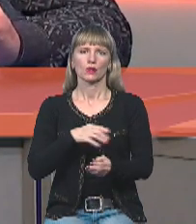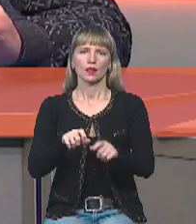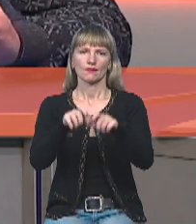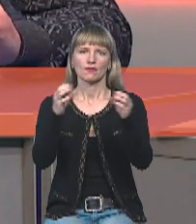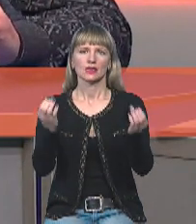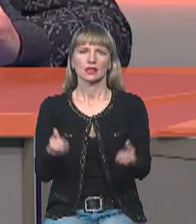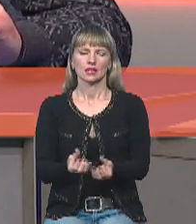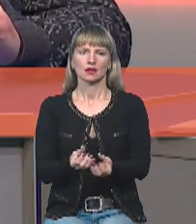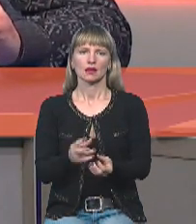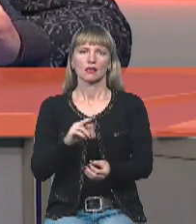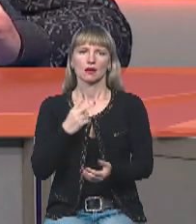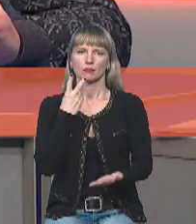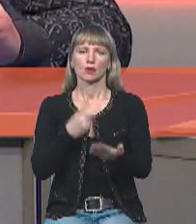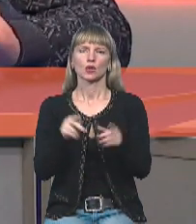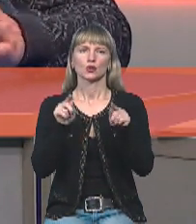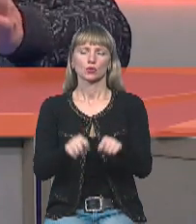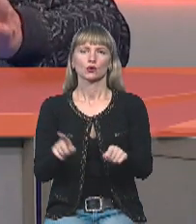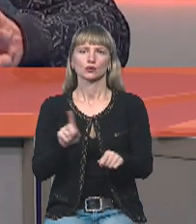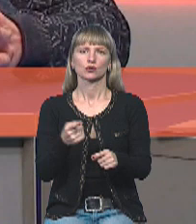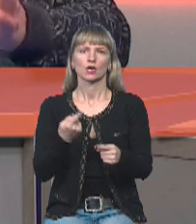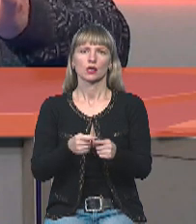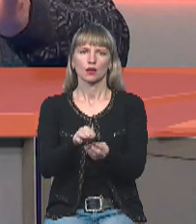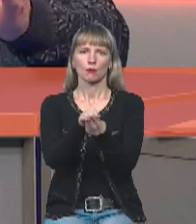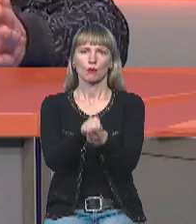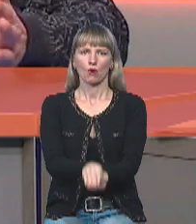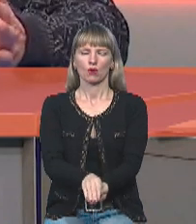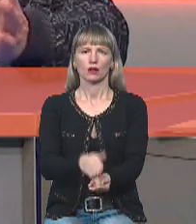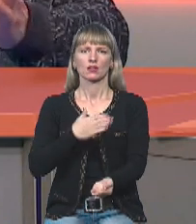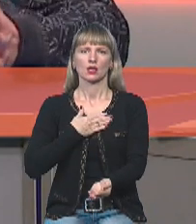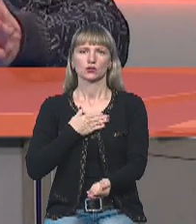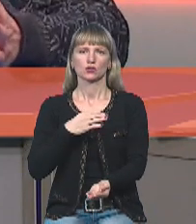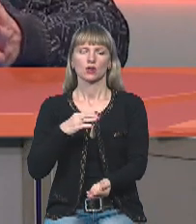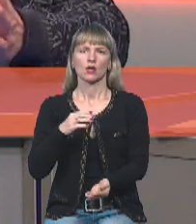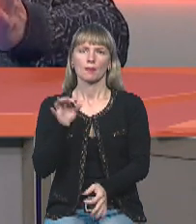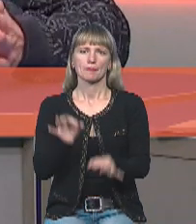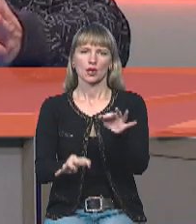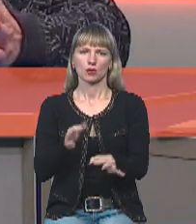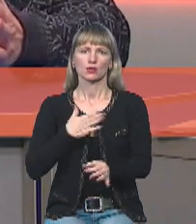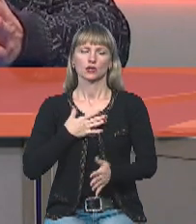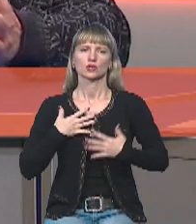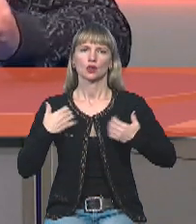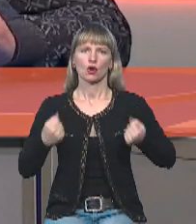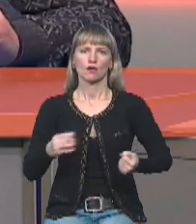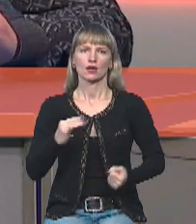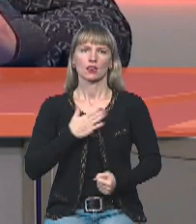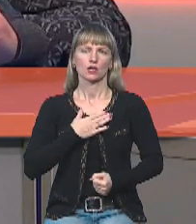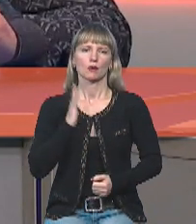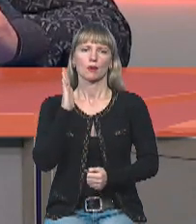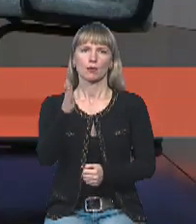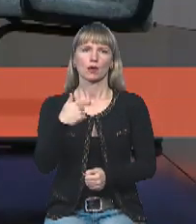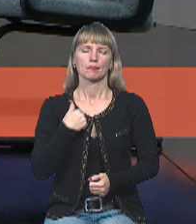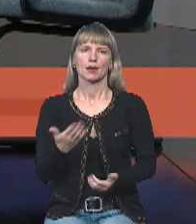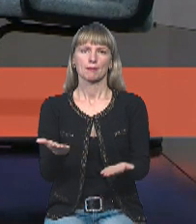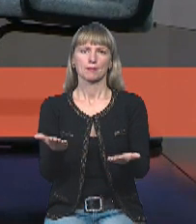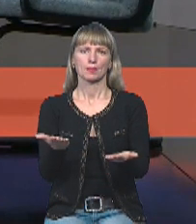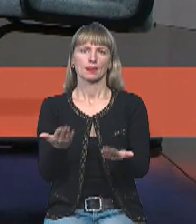як відзнака того, що це похорони нашої екології, нашого здоров'я і нашого майбутнього. Ми закликали до